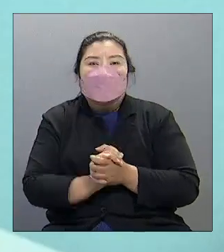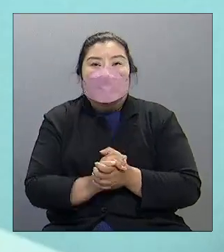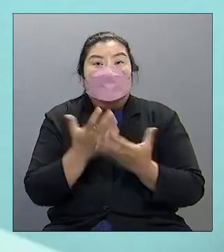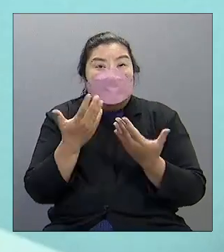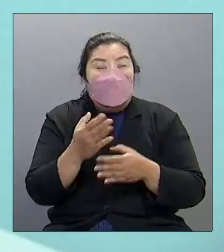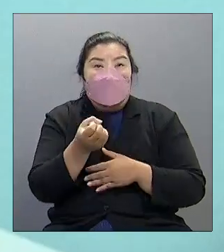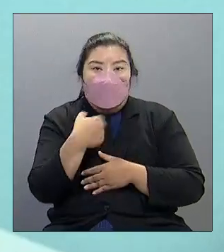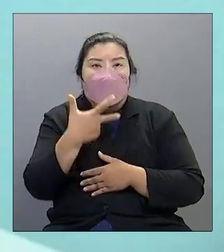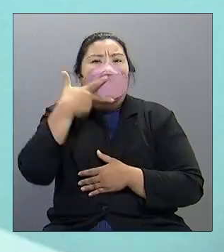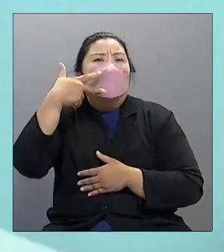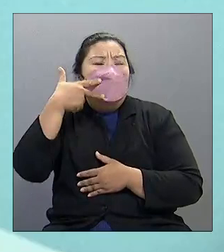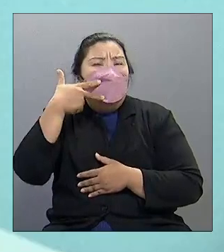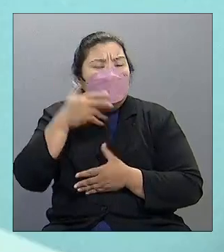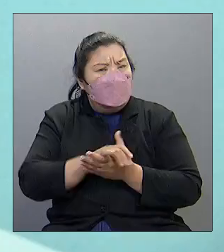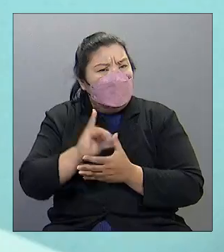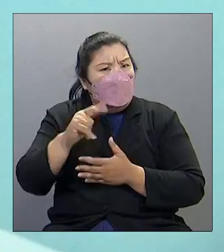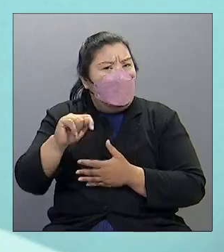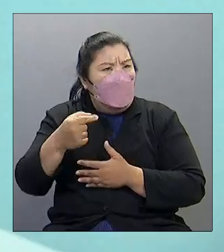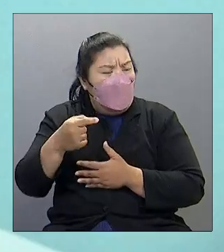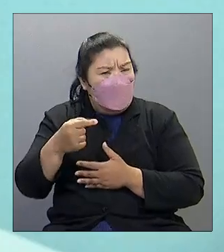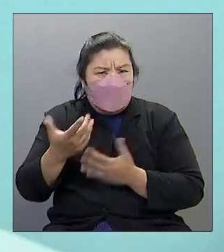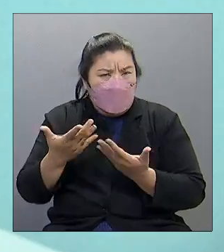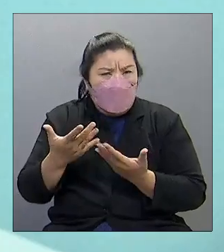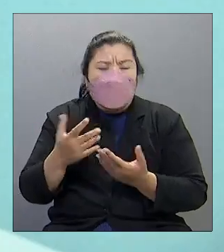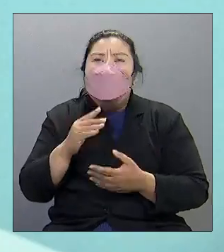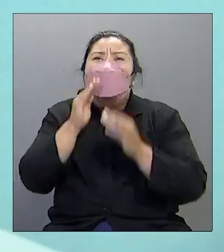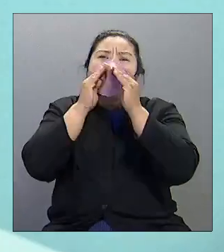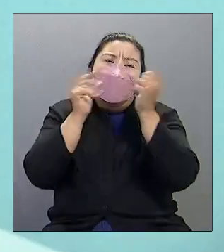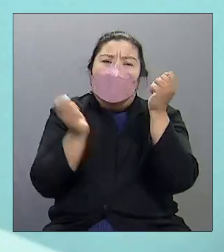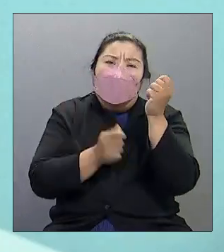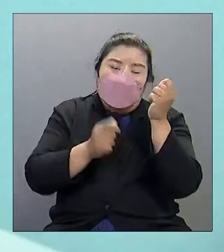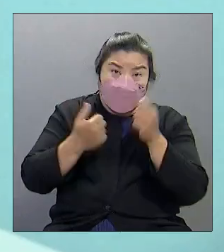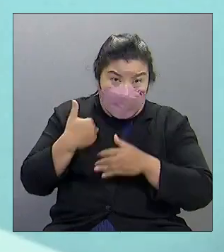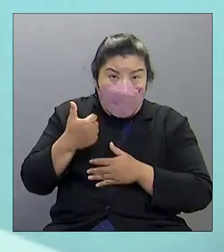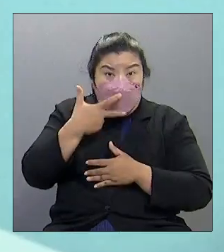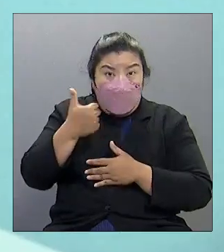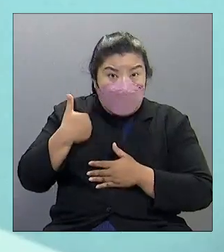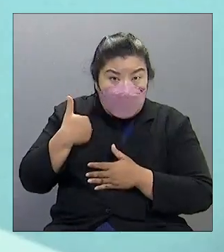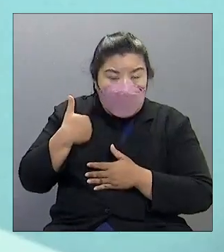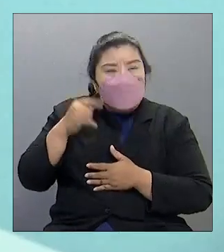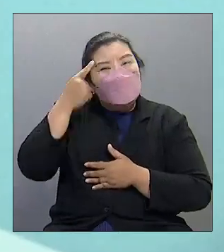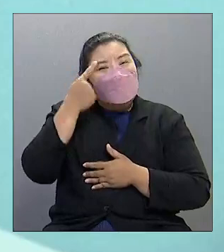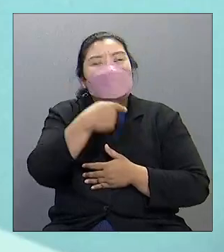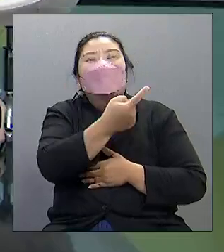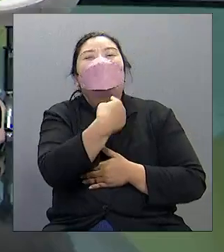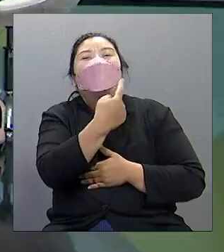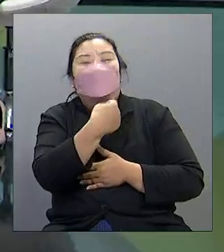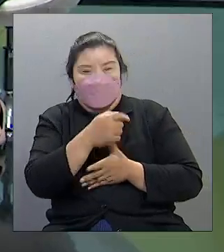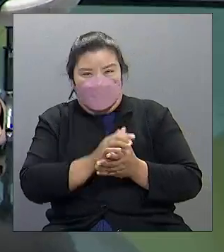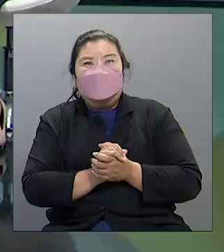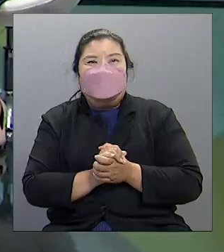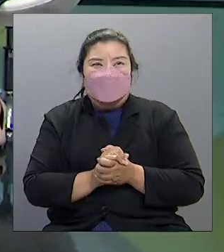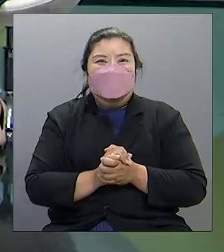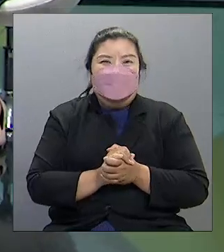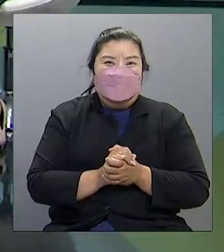ขนมกระจององเนี่ยอาจจะมาบอกวานมมาแล้วจะบอกองี้หือครห ขนมมบอสโ Healing